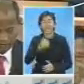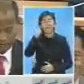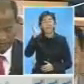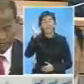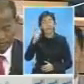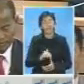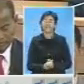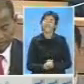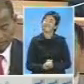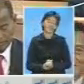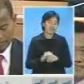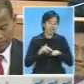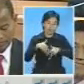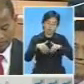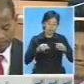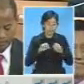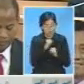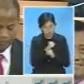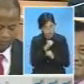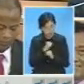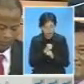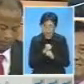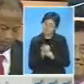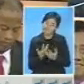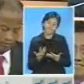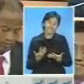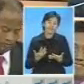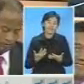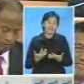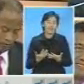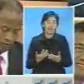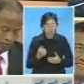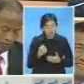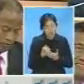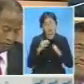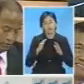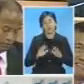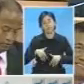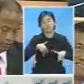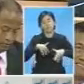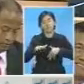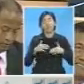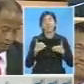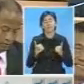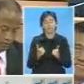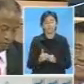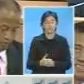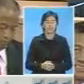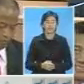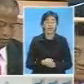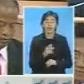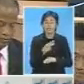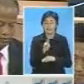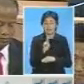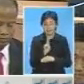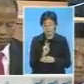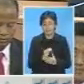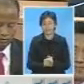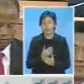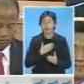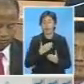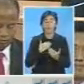คราบเหงื่อของพี่น้องผู้ทำงานมอบความสุขให้กับประชาชนท่านประธานครับขออนุญาตเข้าใจสิ